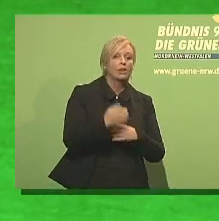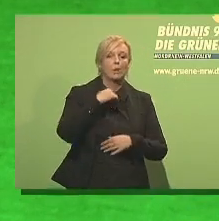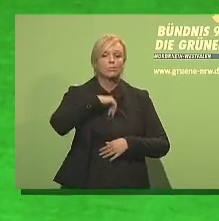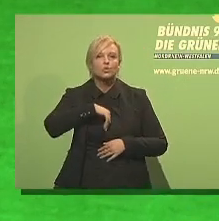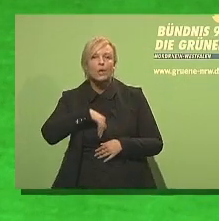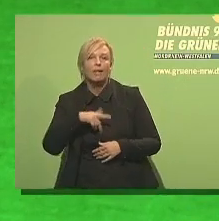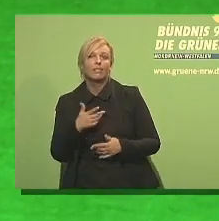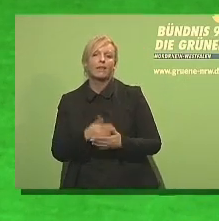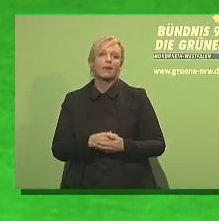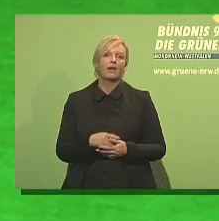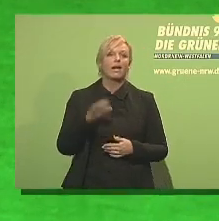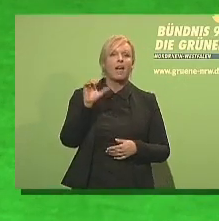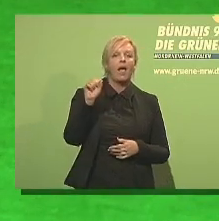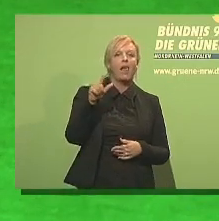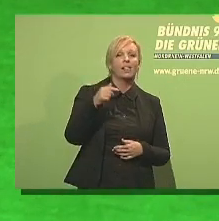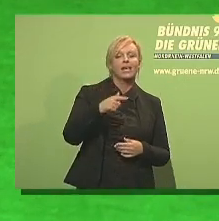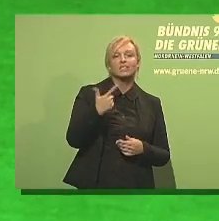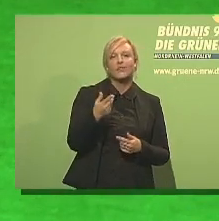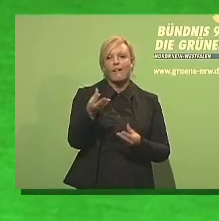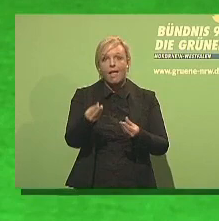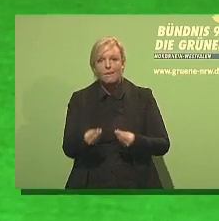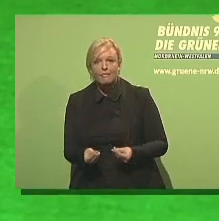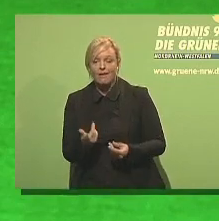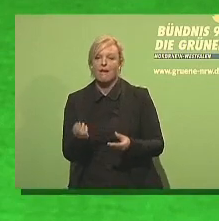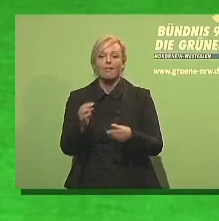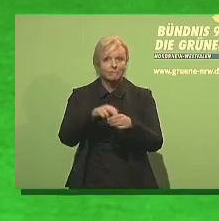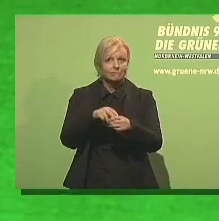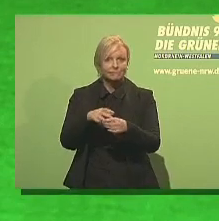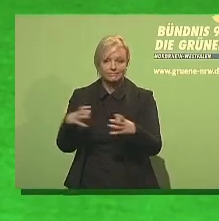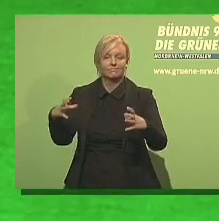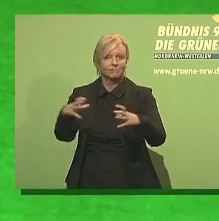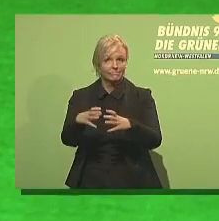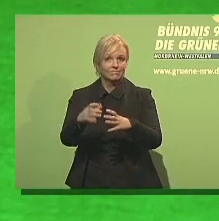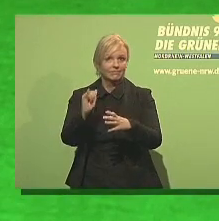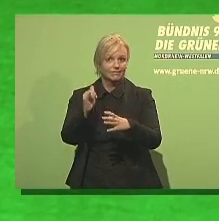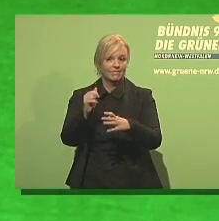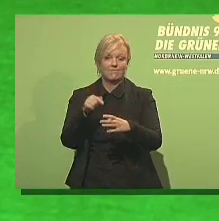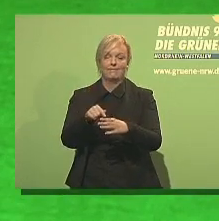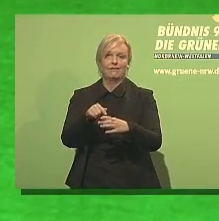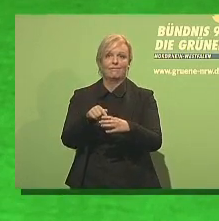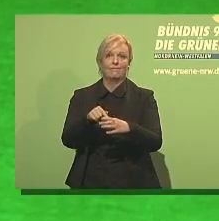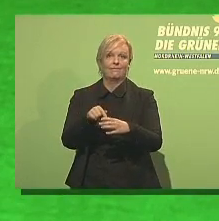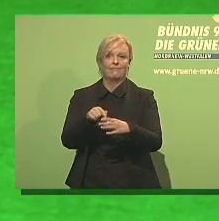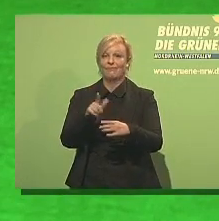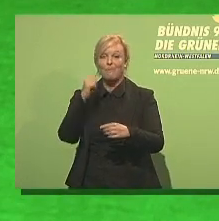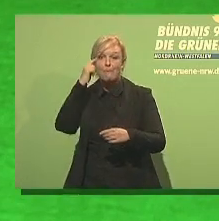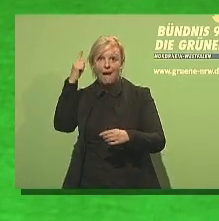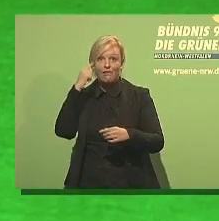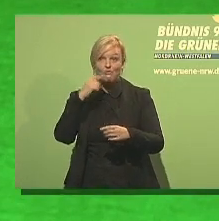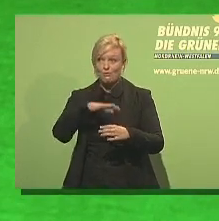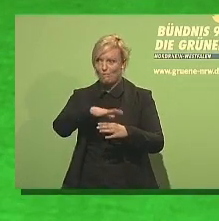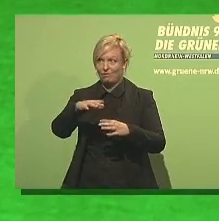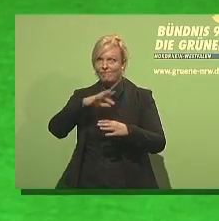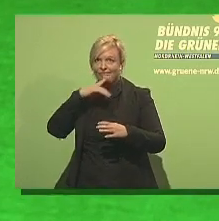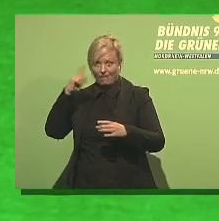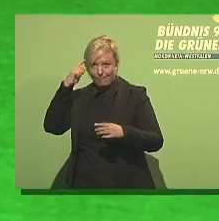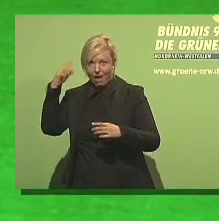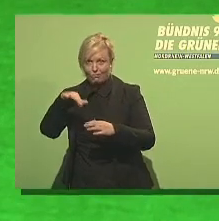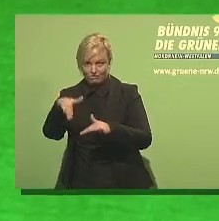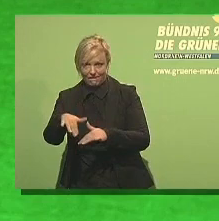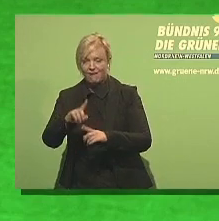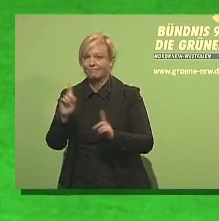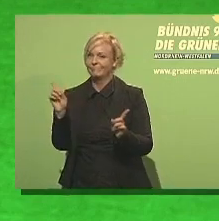auch ALK-2-Empfänger dazugehören und wir wissen, dass dies aber nicht unbedingt eine Mehrheitsmeinung ist. Da werden wir noch eine ganze Menge